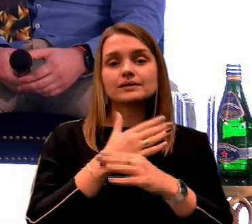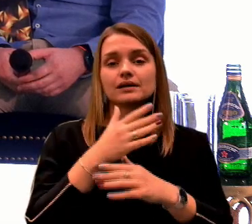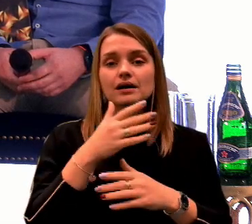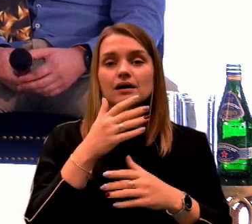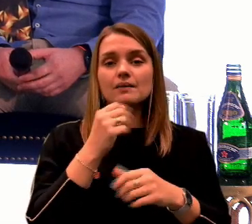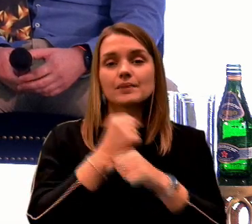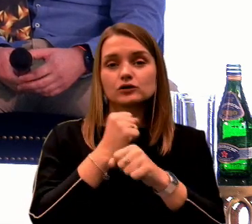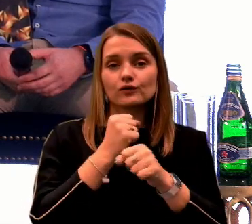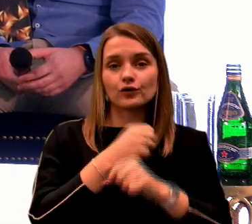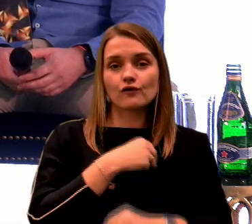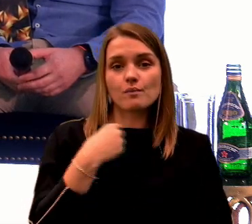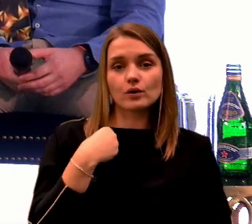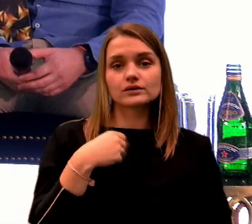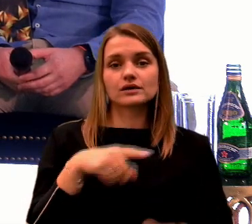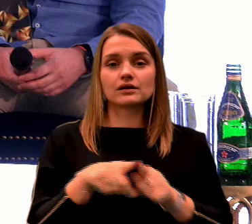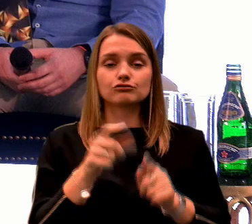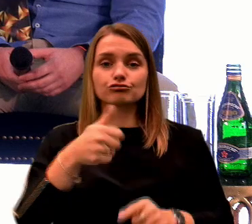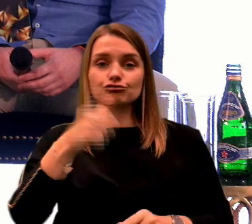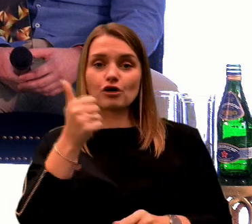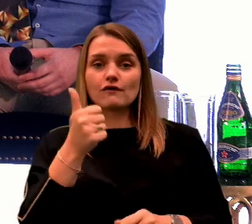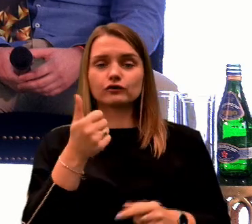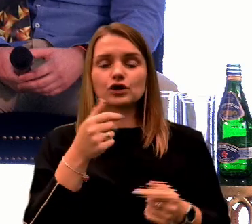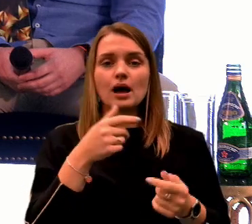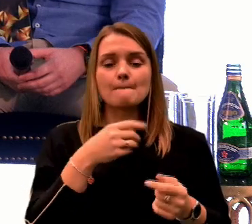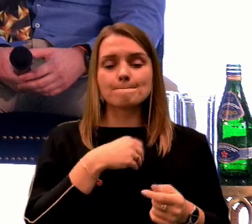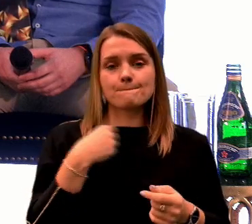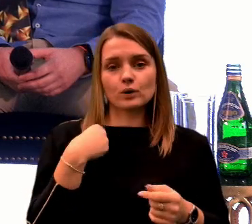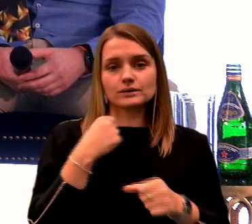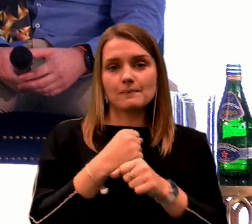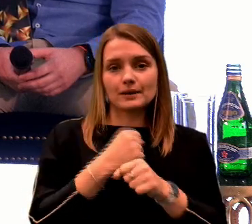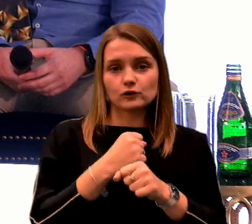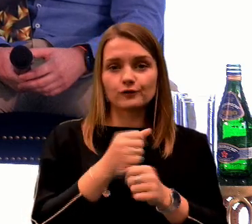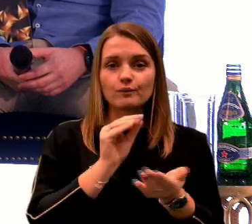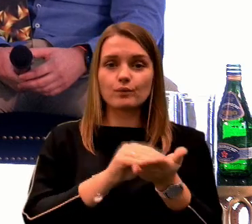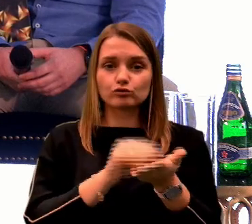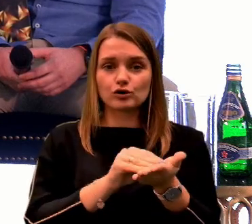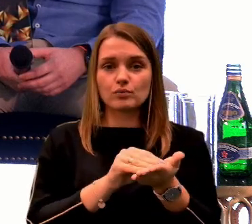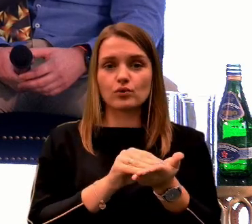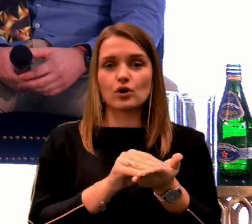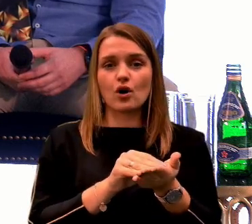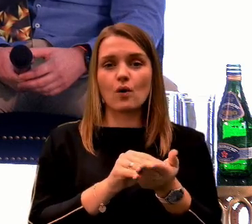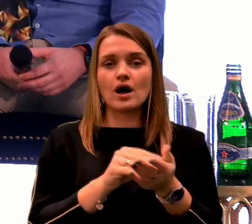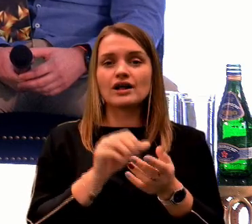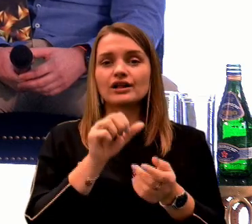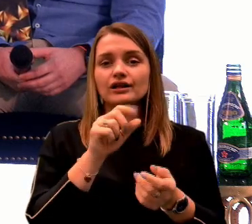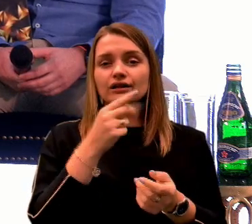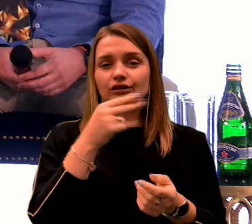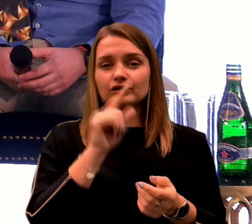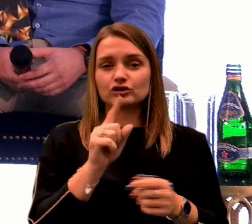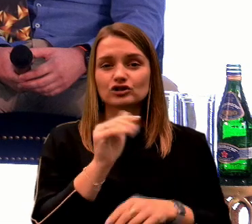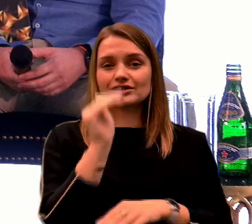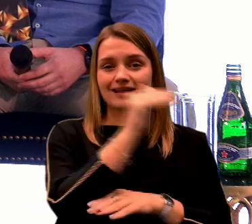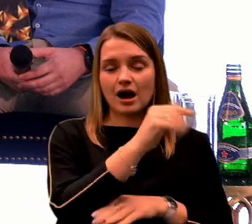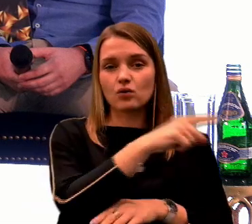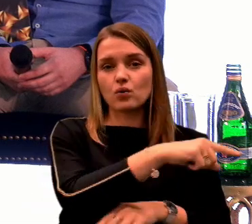szefów, że właśnie niektórzy twierdzą, że polscy pracownicy bardziej niż powiedzmy na zachód od Wisły